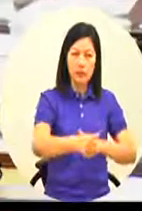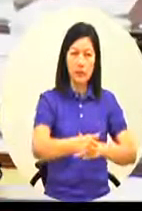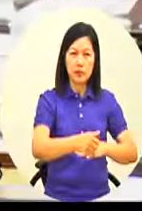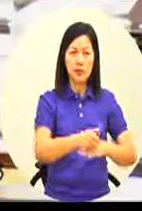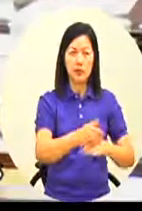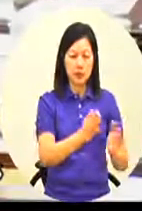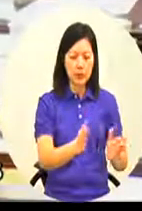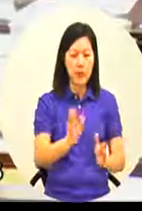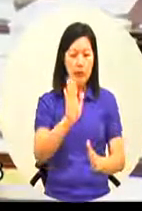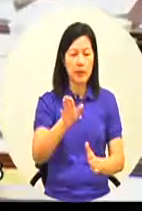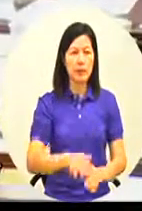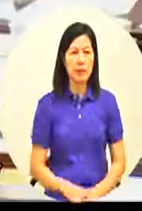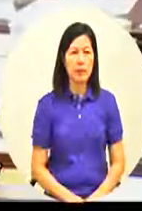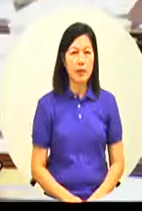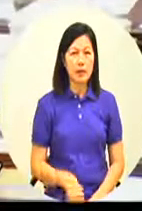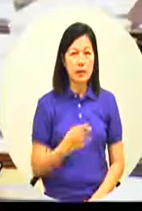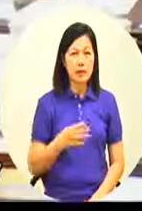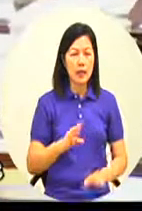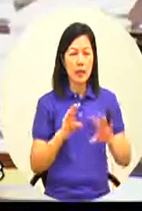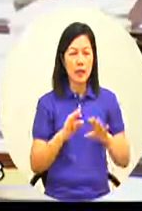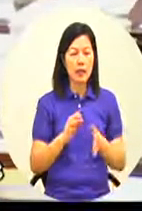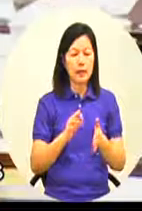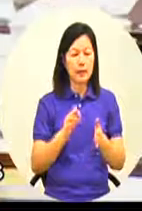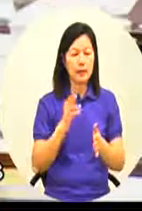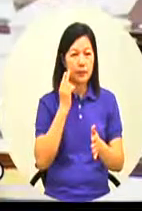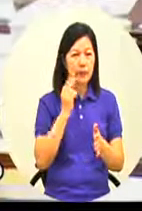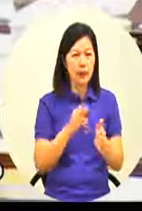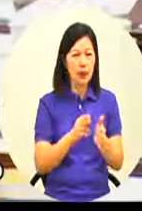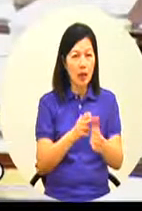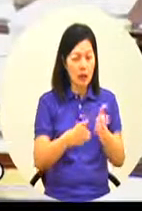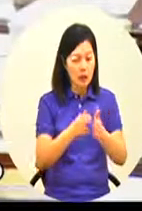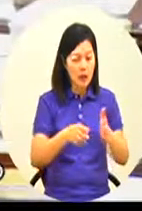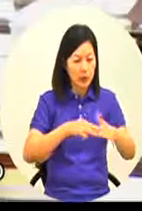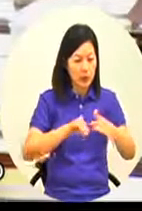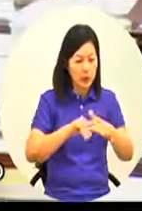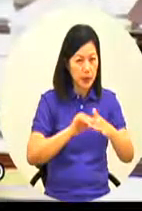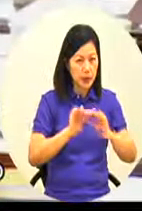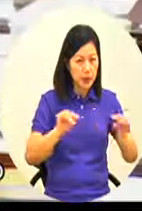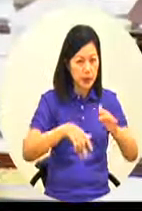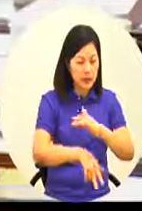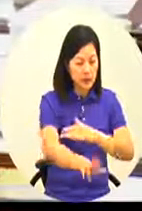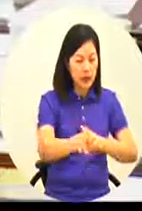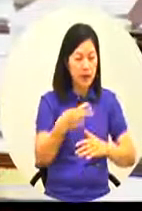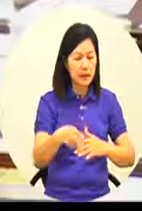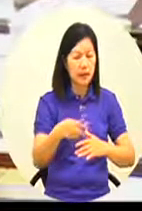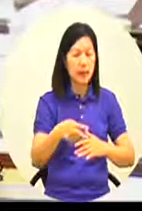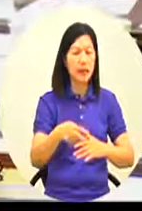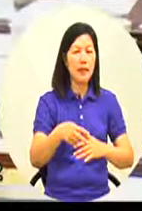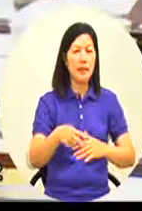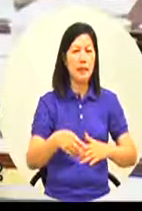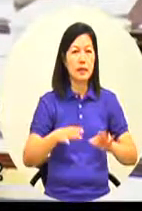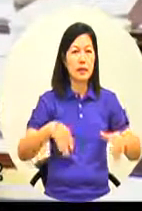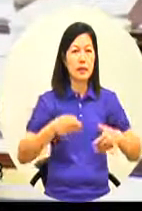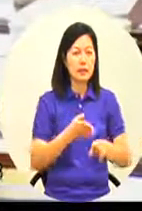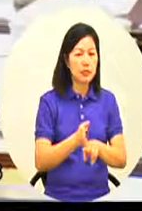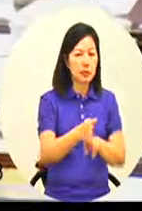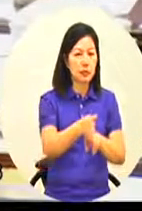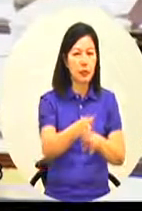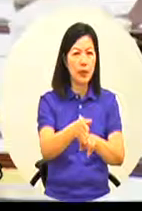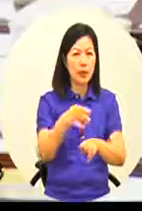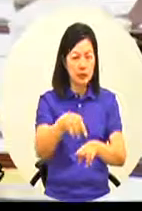是在未来铁路地下化之后以及我们轻轨二阶经过之后，这边是不是有机会可以成